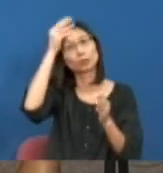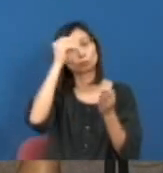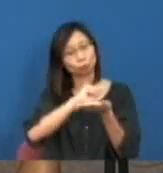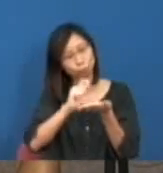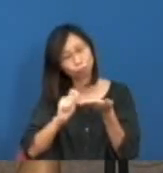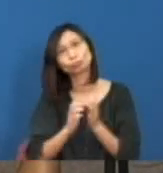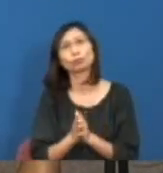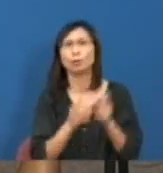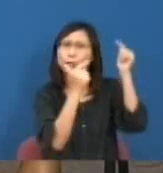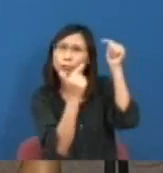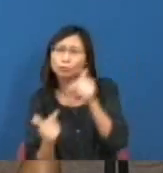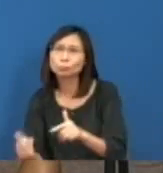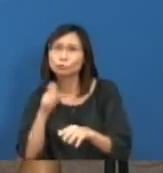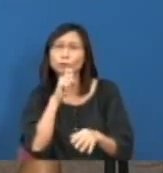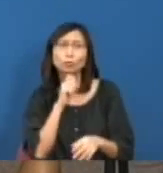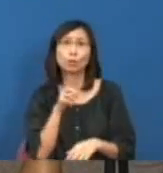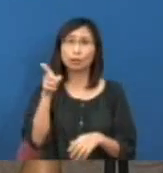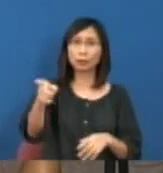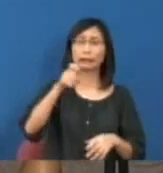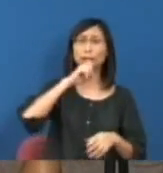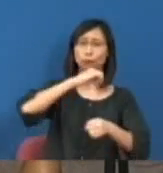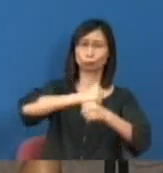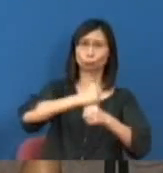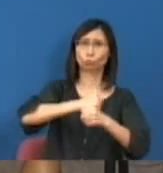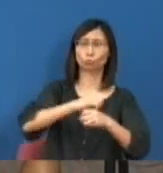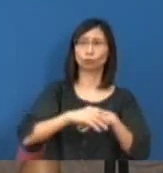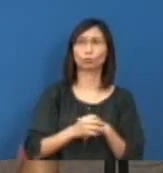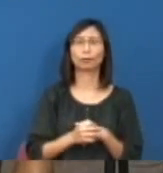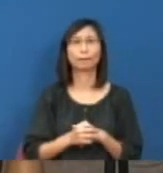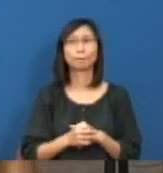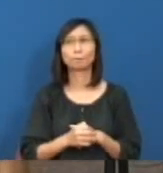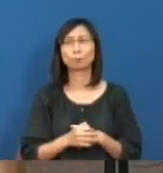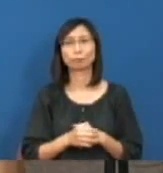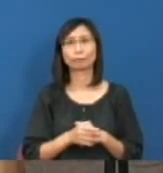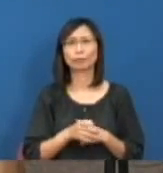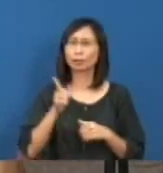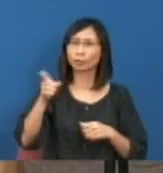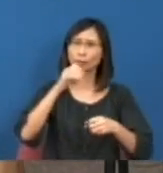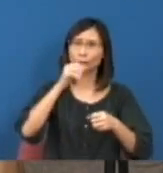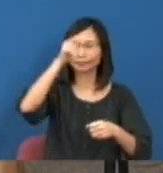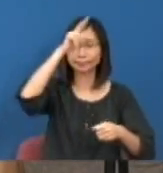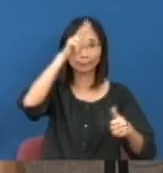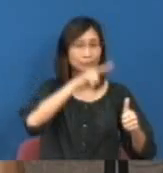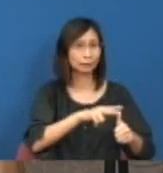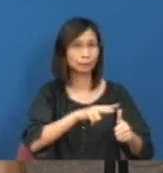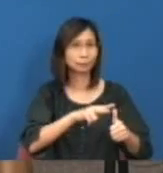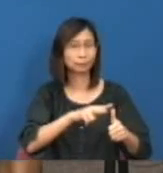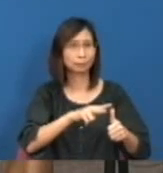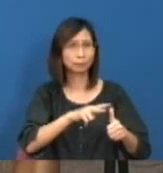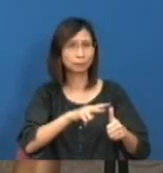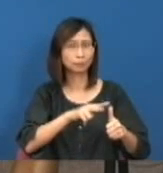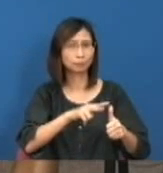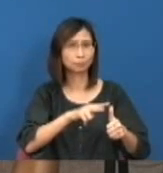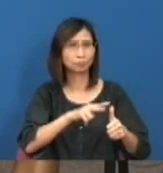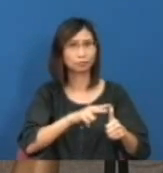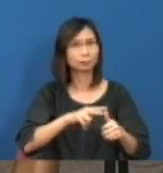一路咁搞喎。 你有搞嘢，但係點解唔係搞嗰啲？即係點解有啲關鍵議題？ 你嗰、那個即係你個政治取態係唔見咗，但係